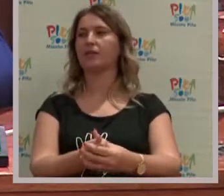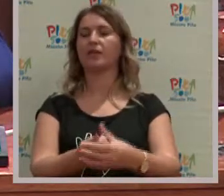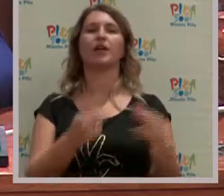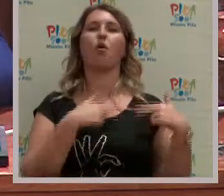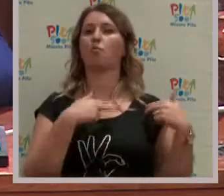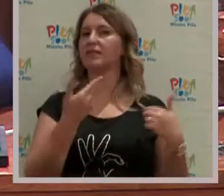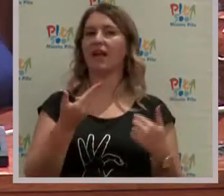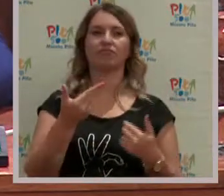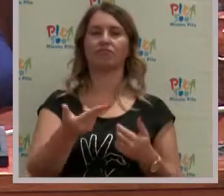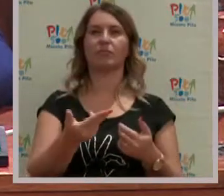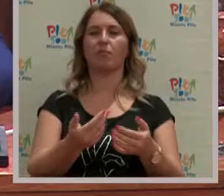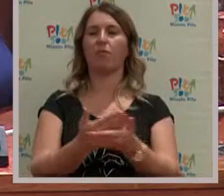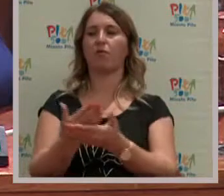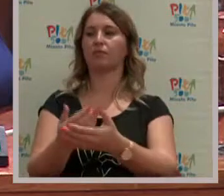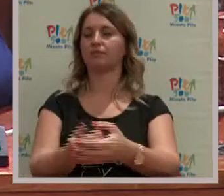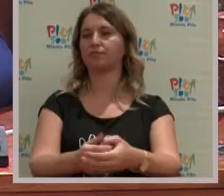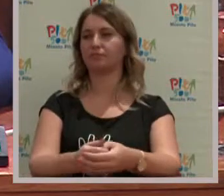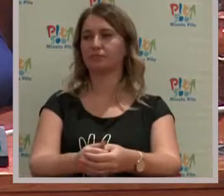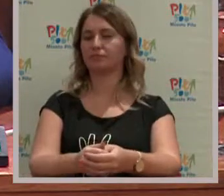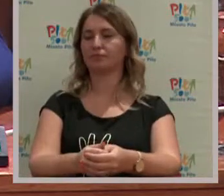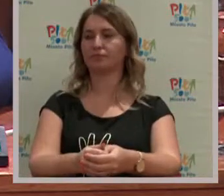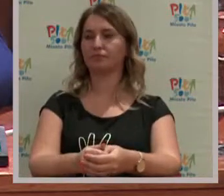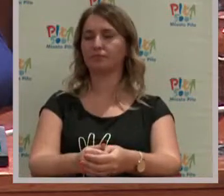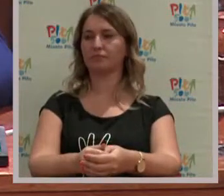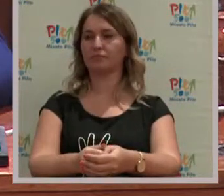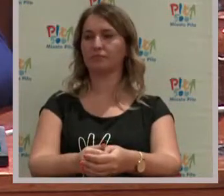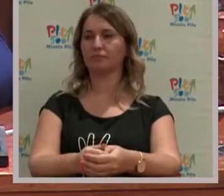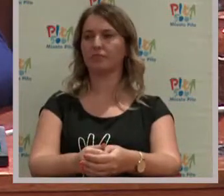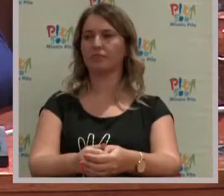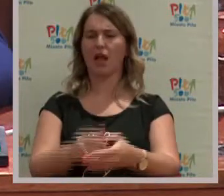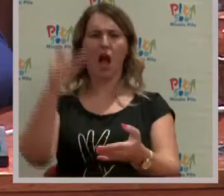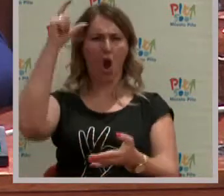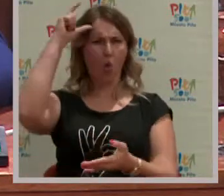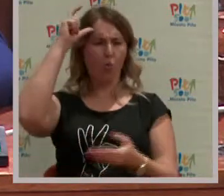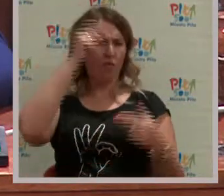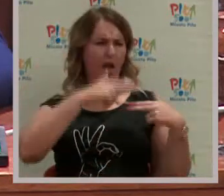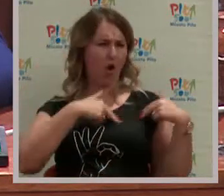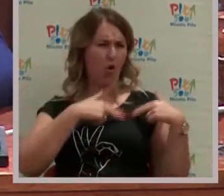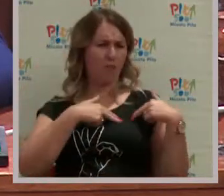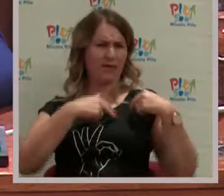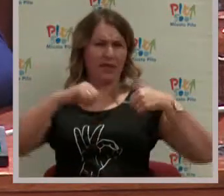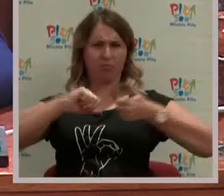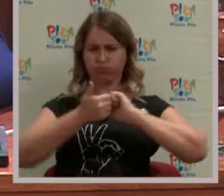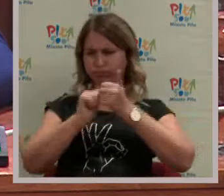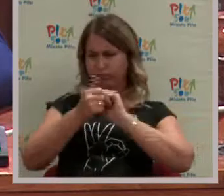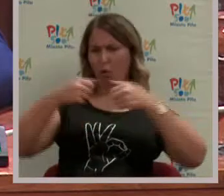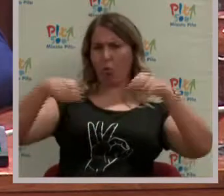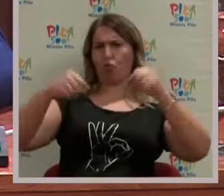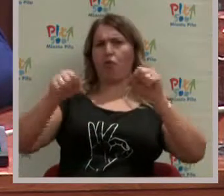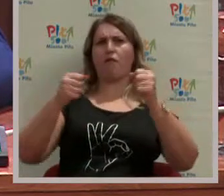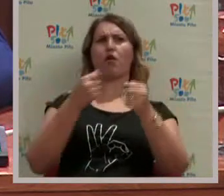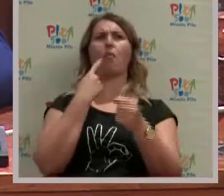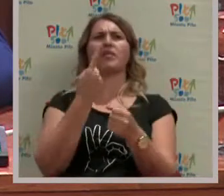rezultatów takich, jakich by chcieli. Nie było sensu, stwierdziła Główna Komisja Sportu Żużlowego, aby wykluczać